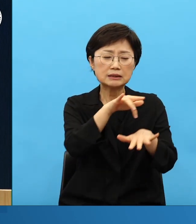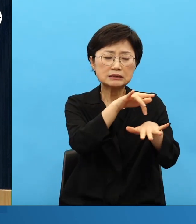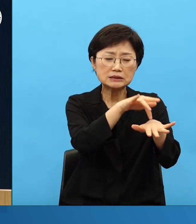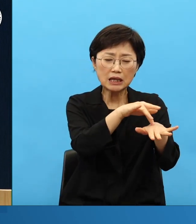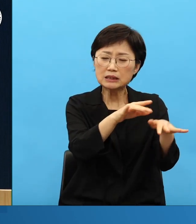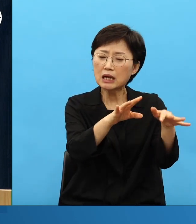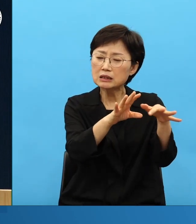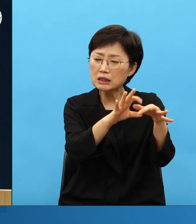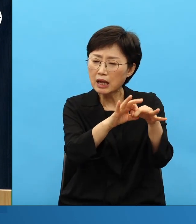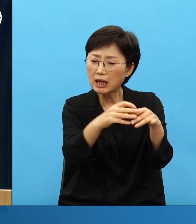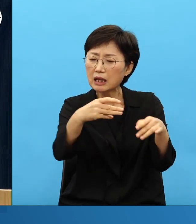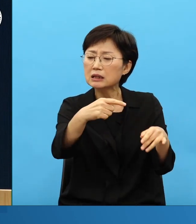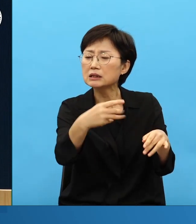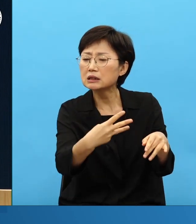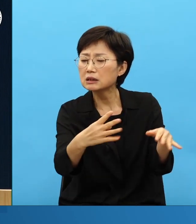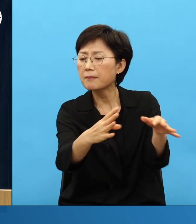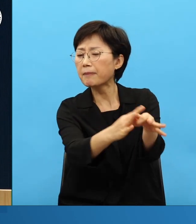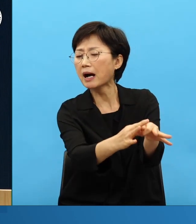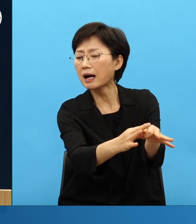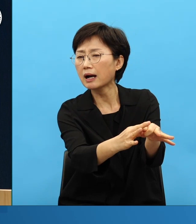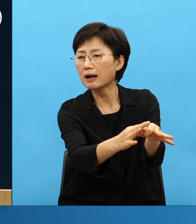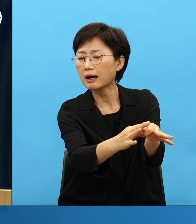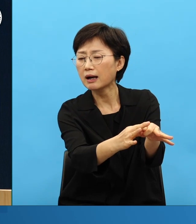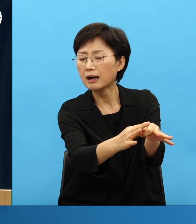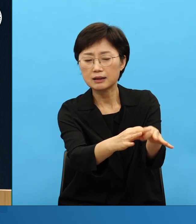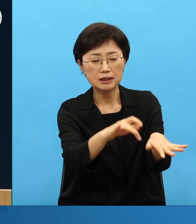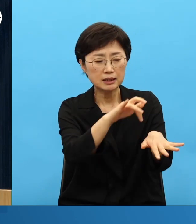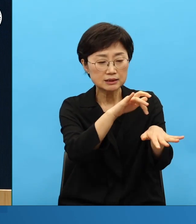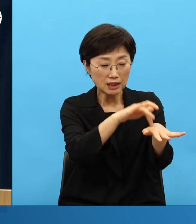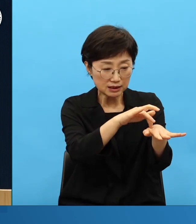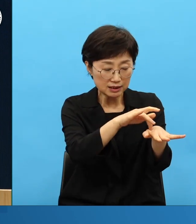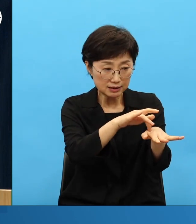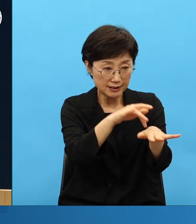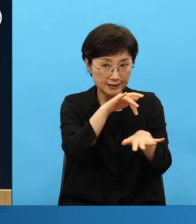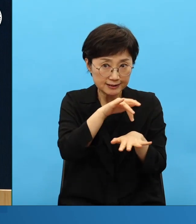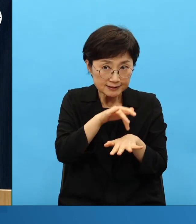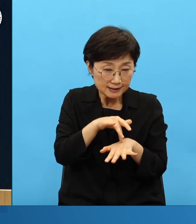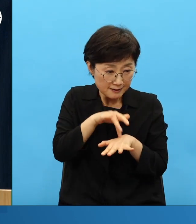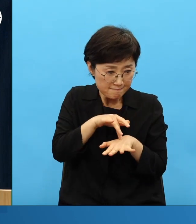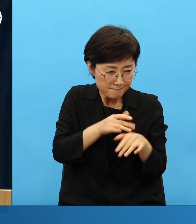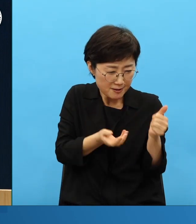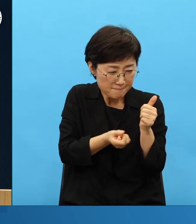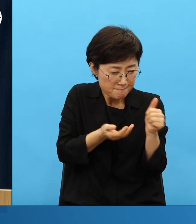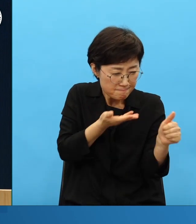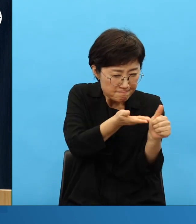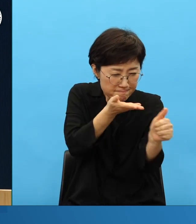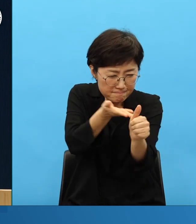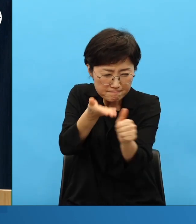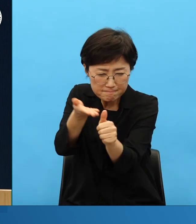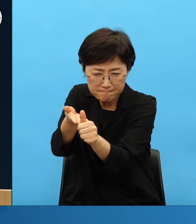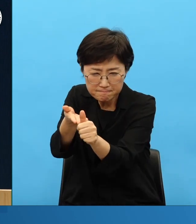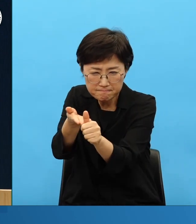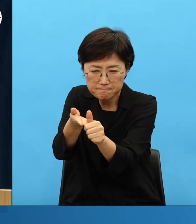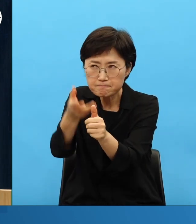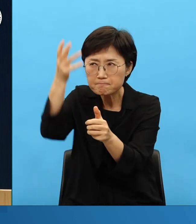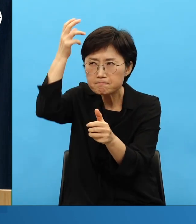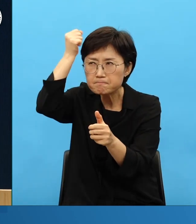the 근데 frame 그거 of Satan. 깨달았다니까요. I realized that. 이건 끝난 거야 이거는. I realized it's finished.